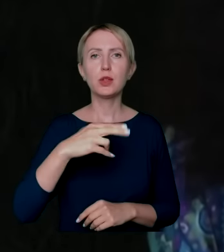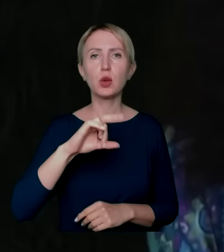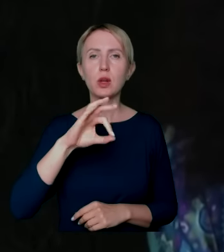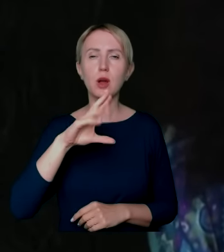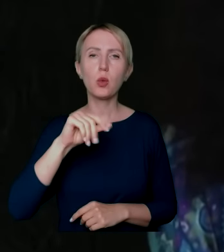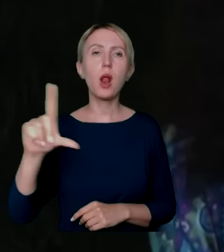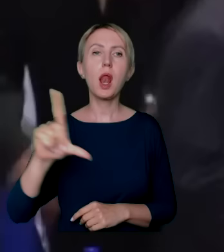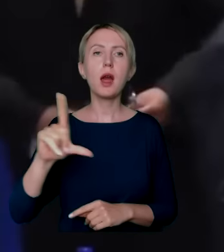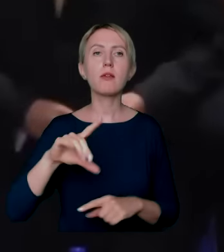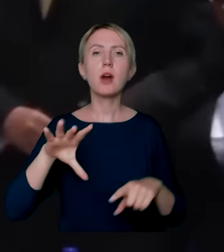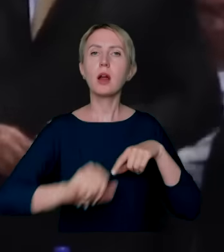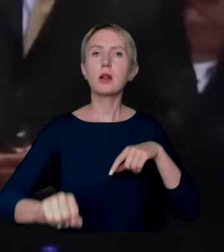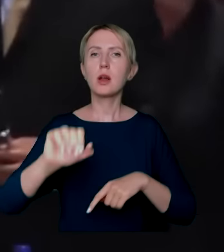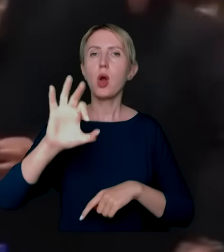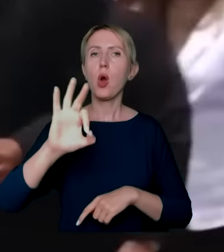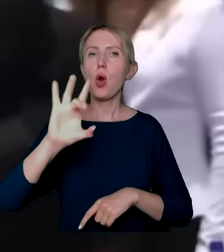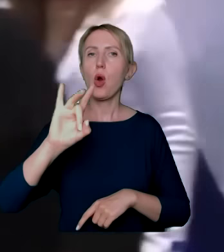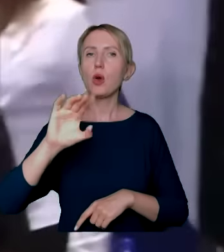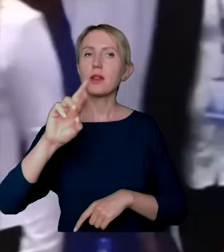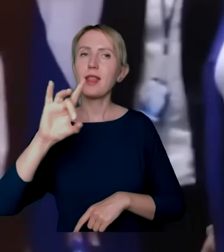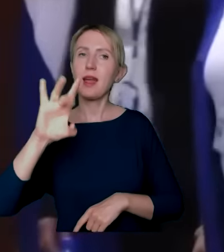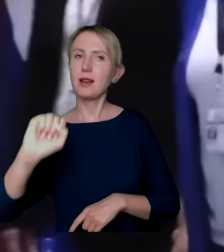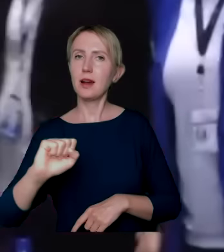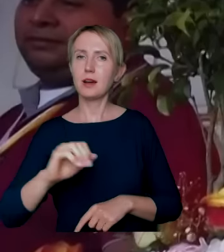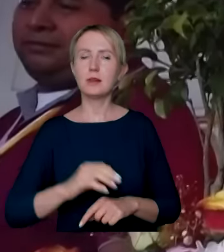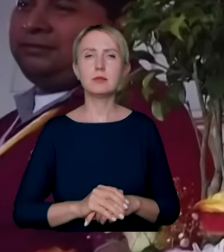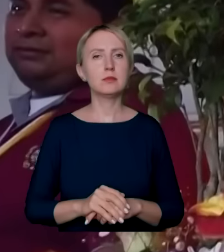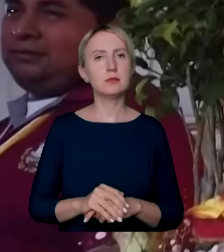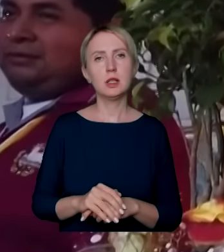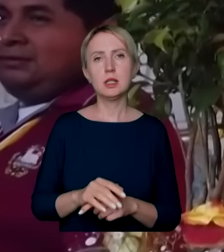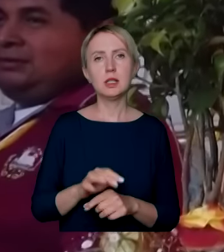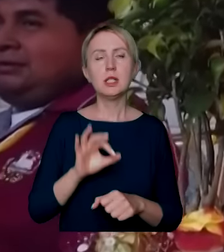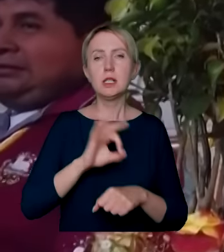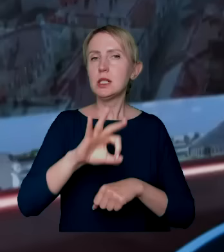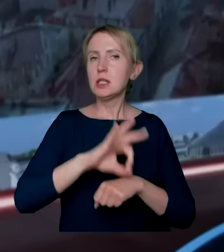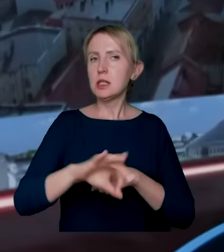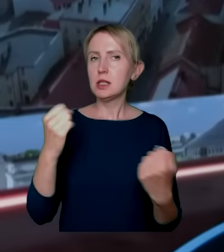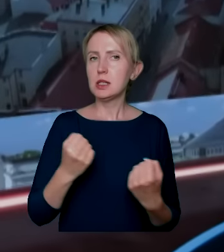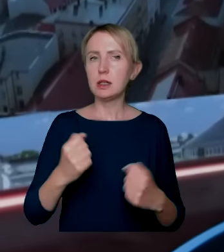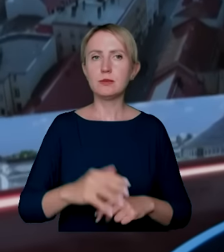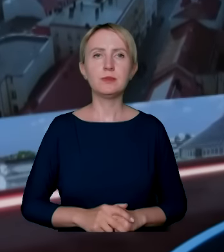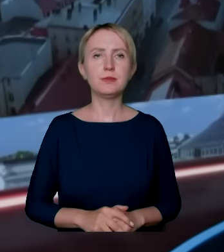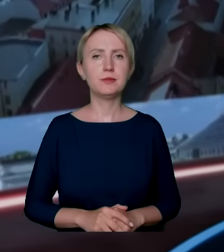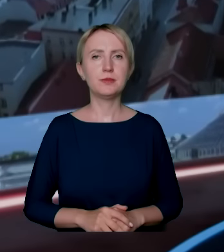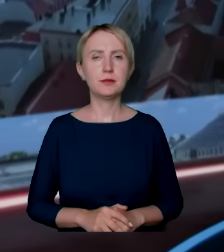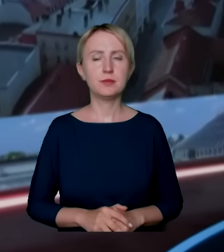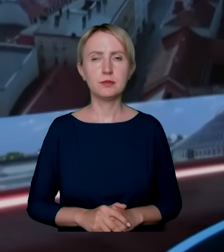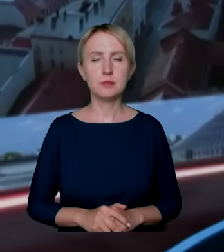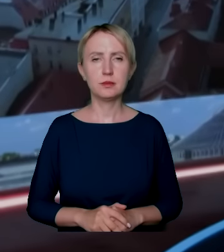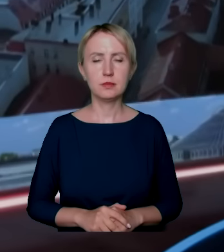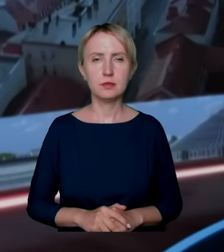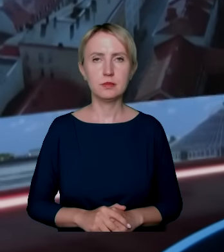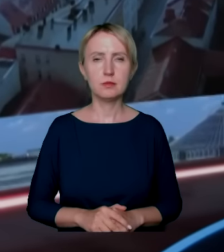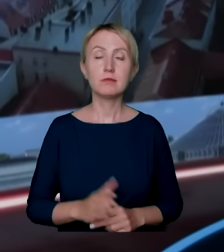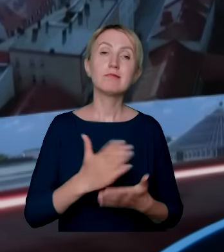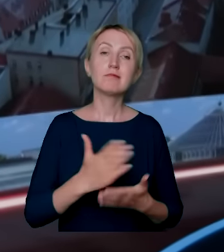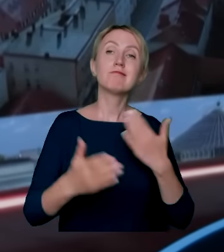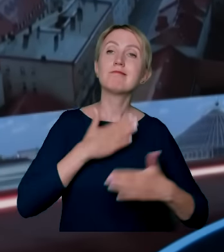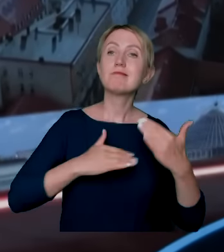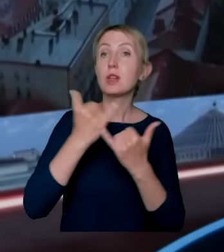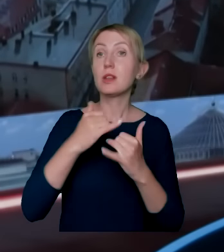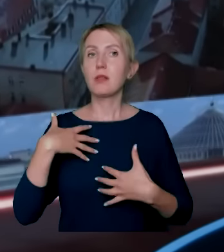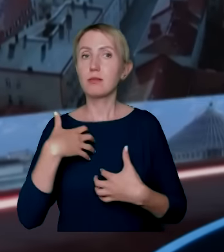reżim Daniela Ortegi, jest jedną z najbardziej prześladowanych wspólnot na świecie. Jedni się ucieszą, inni wystraszą,